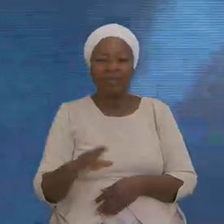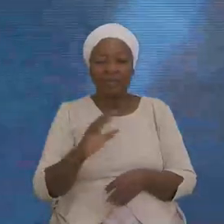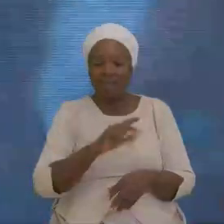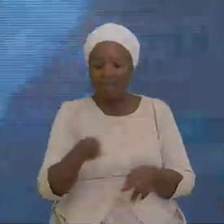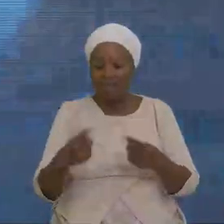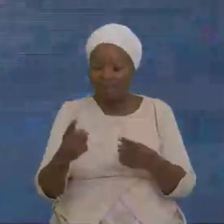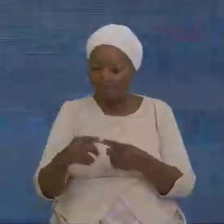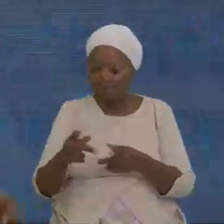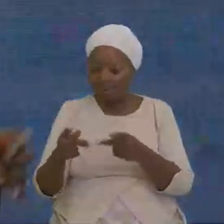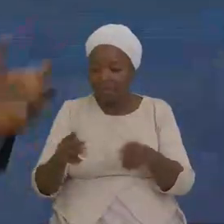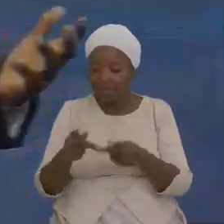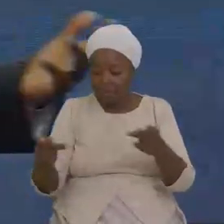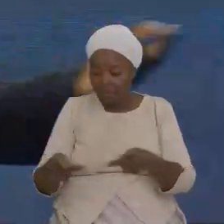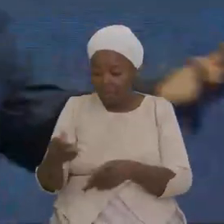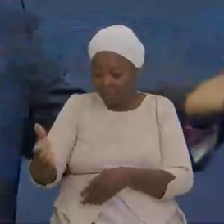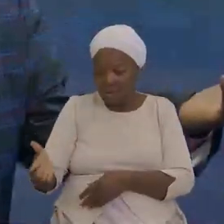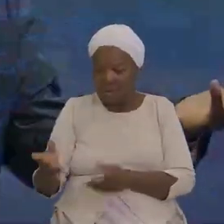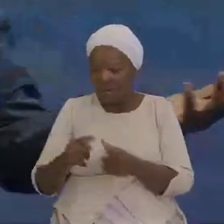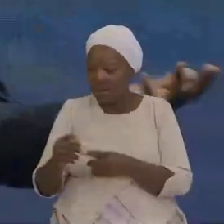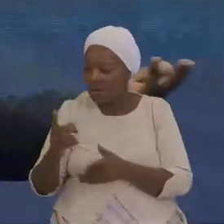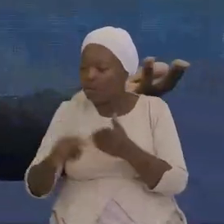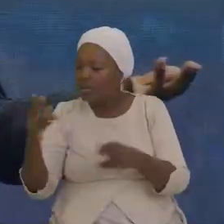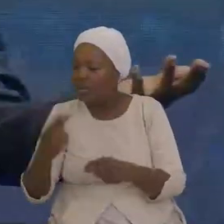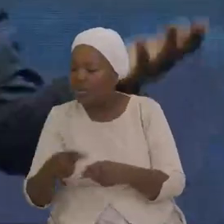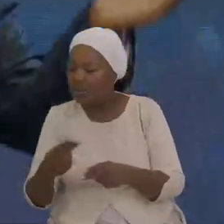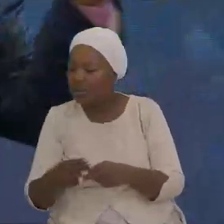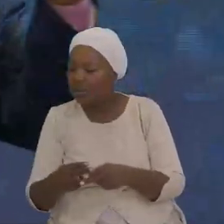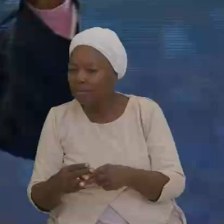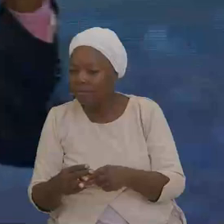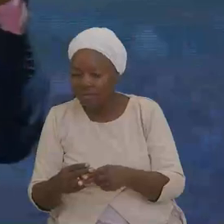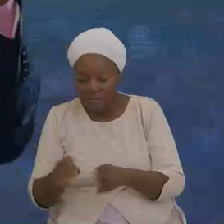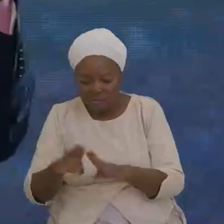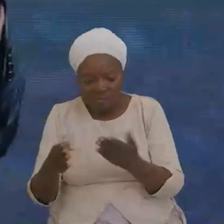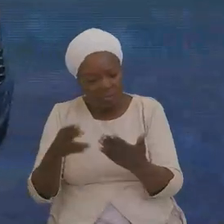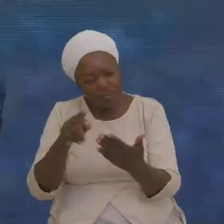ils vont au comptoir, au guichet. Ils disent, quel est ton nom?